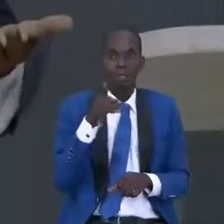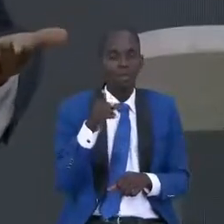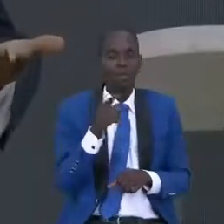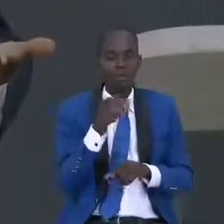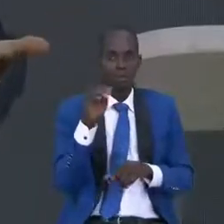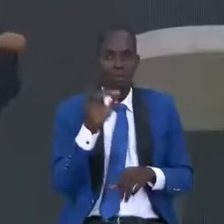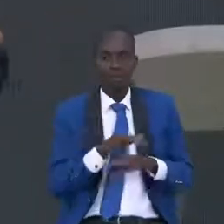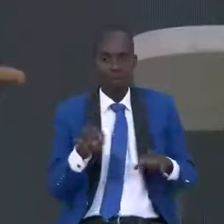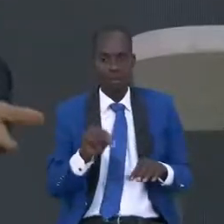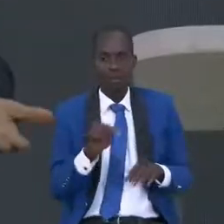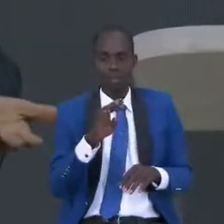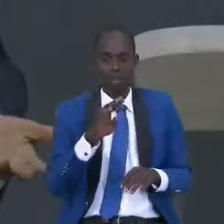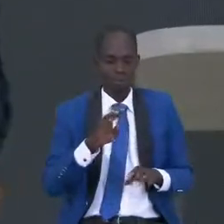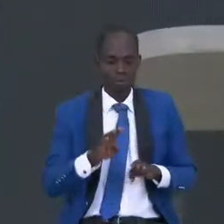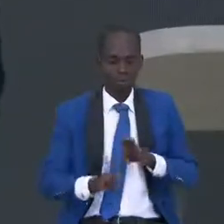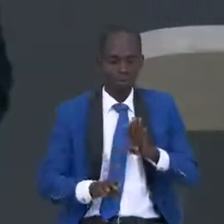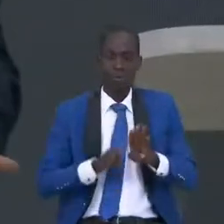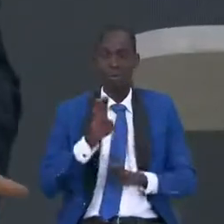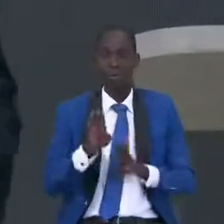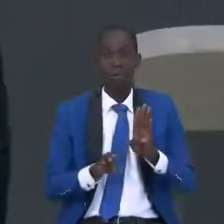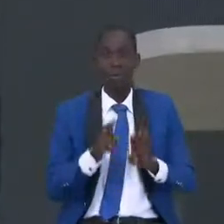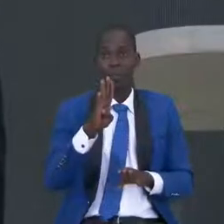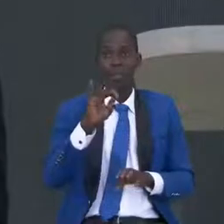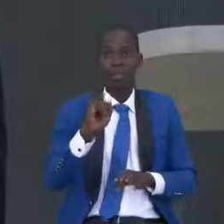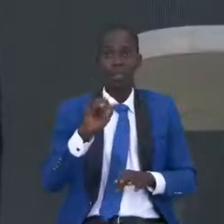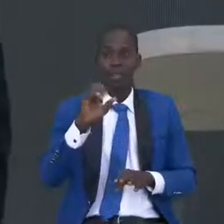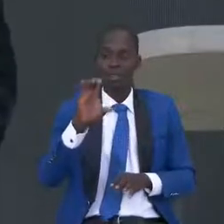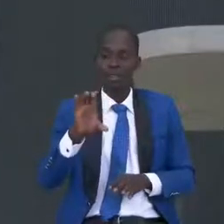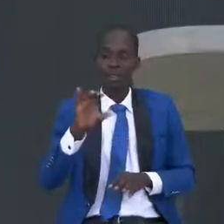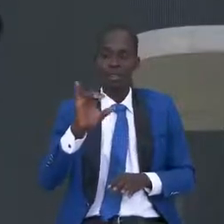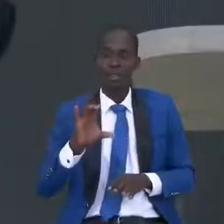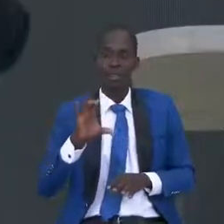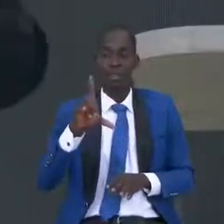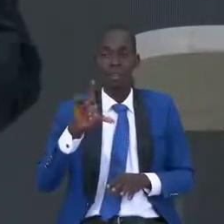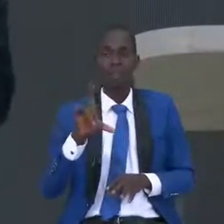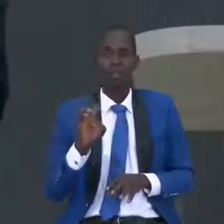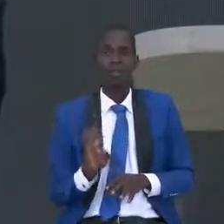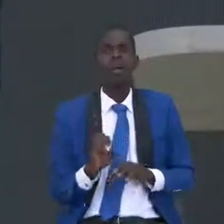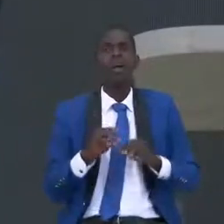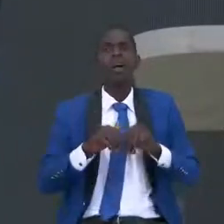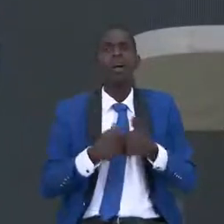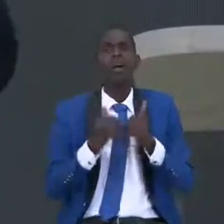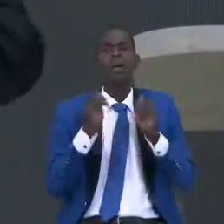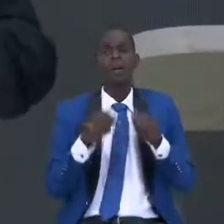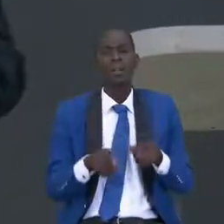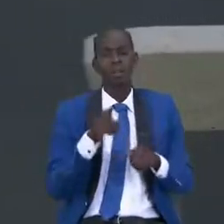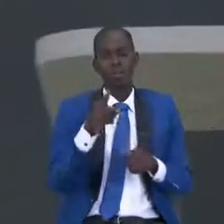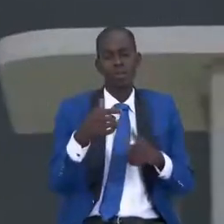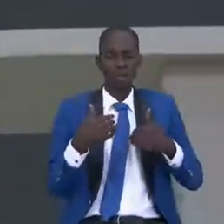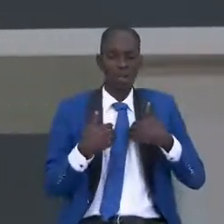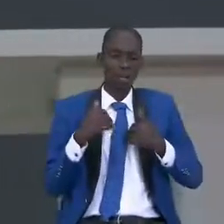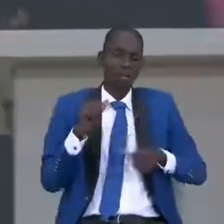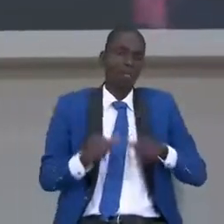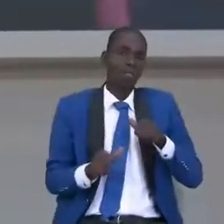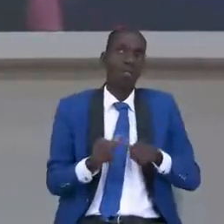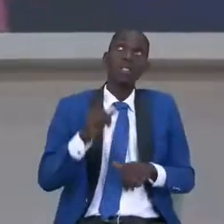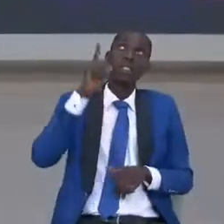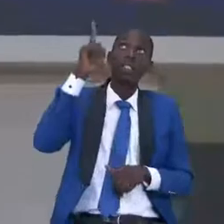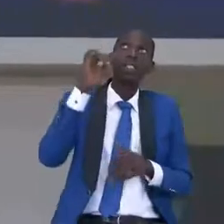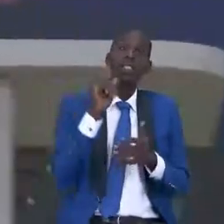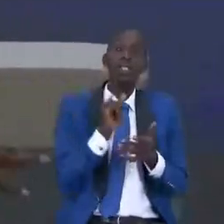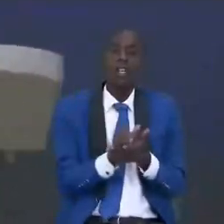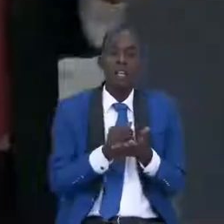il a fabriqué l'avion et tu veux un vélo, comment est-ce que tu peux avoir l'incrédulité? Celui qui